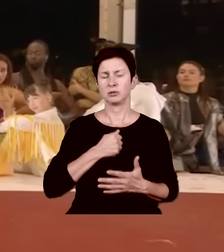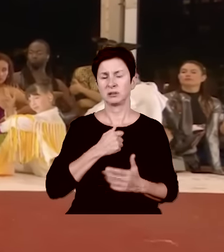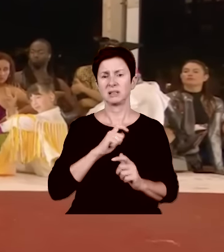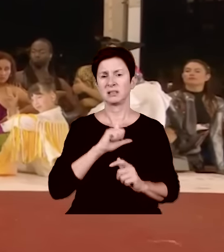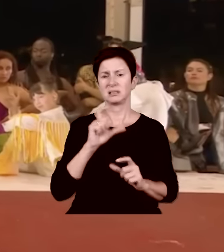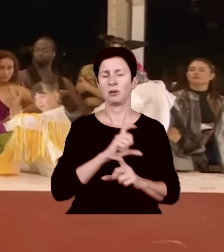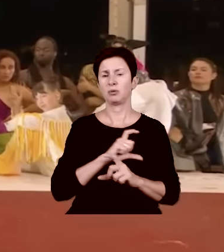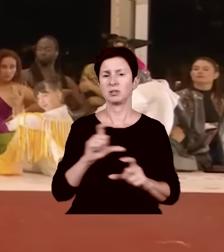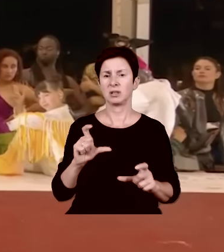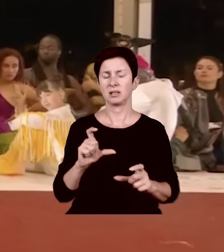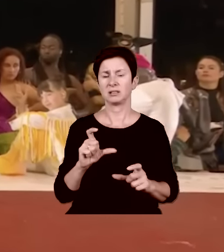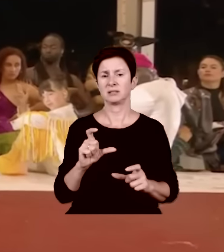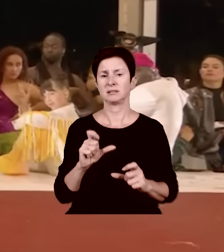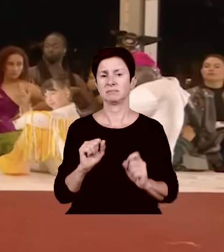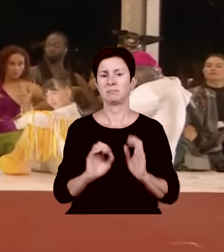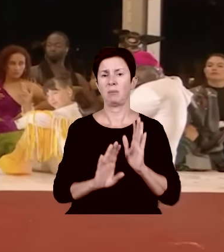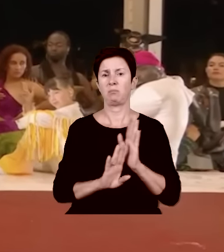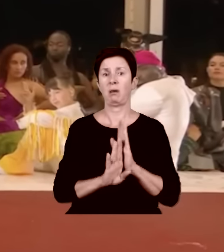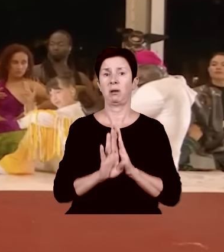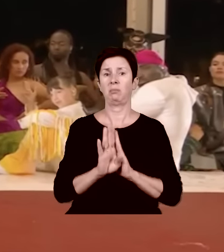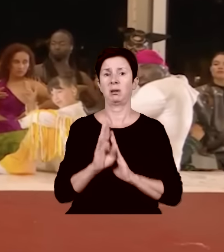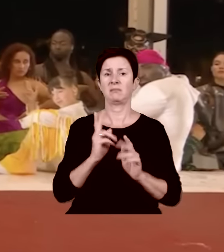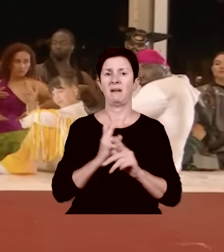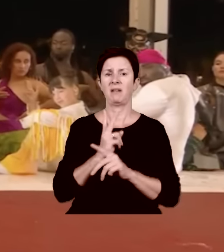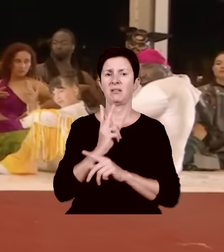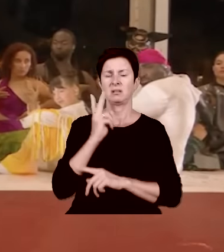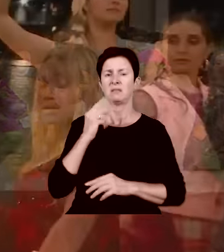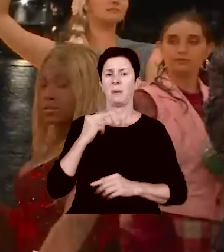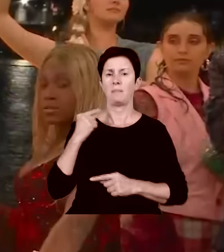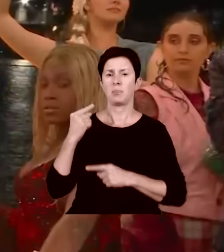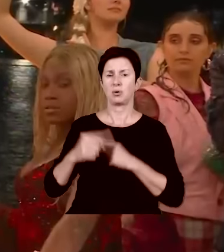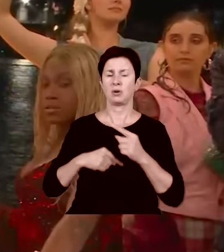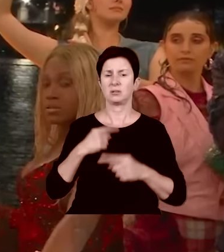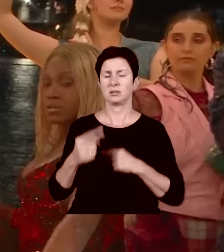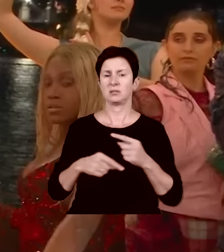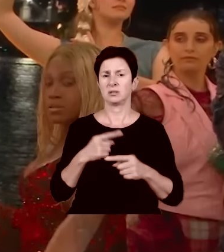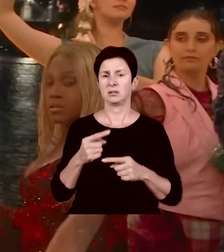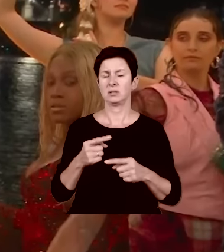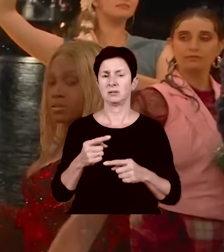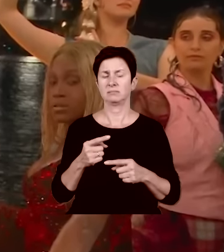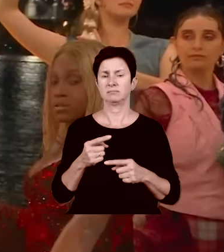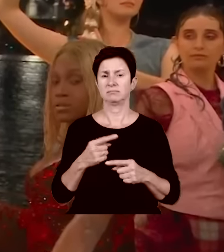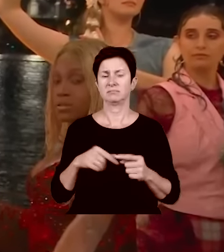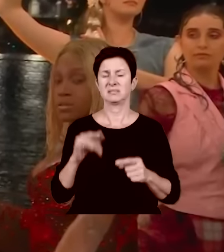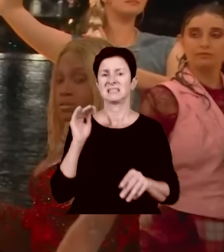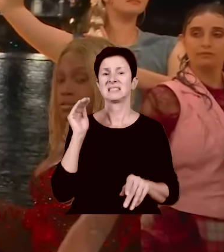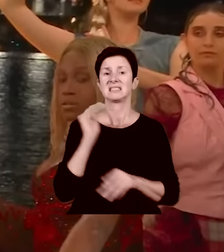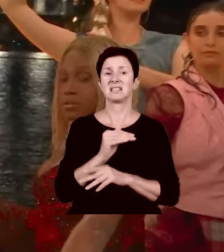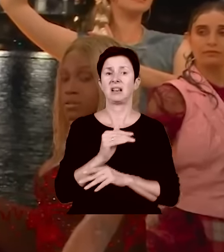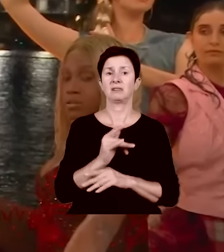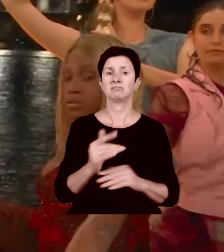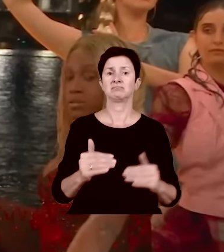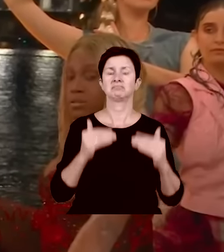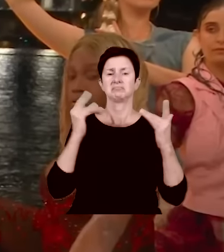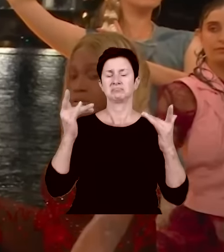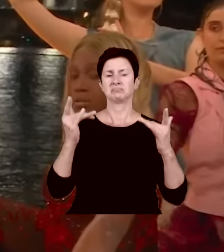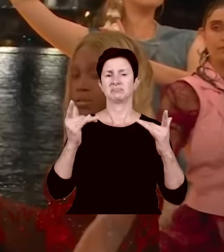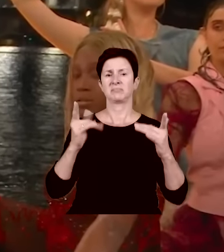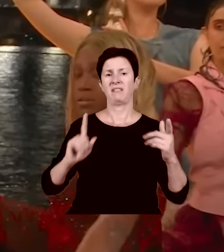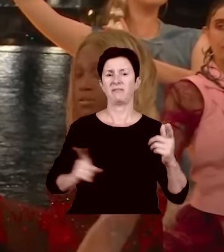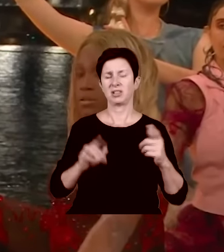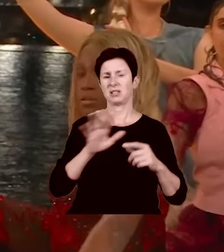coraz bardziej zaawansowanego procesu rozkładu elit Zachodu, w tym elit francuskich,